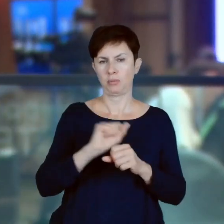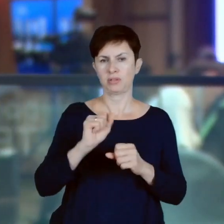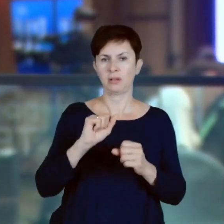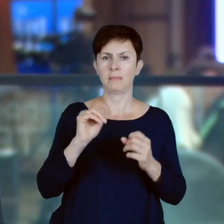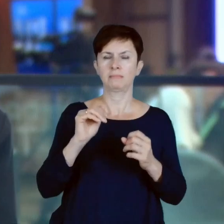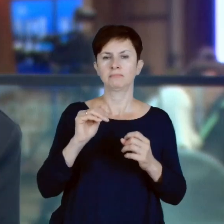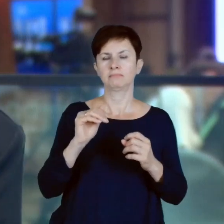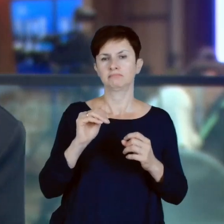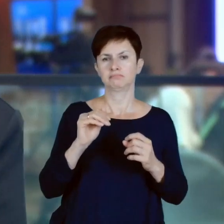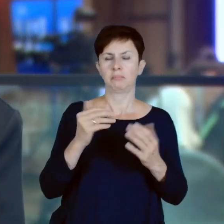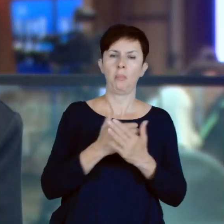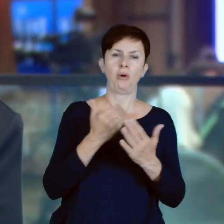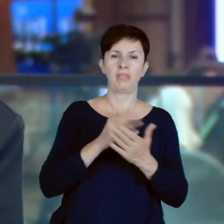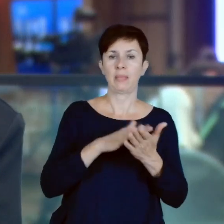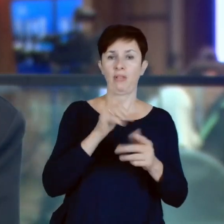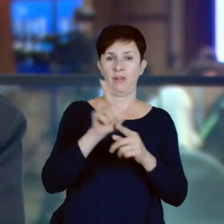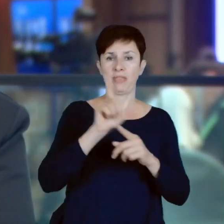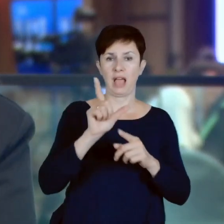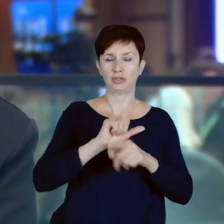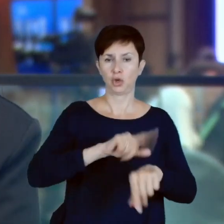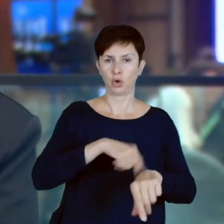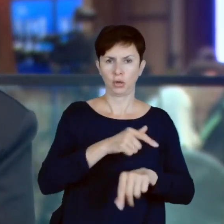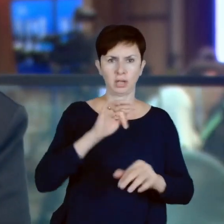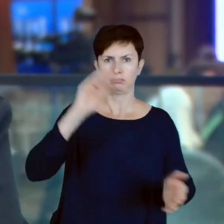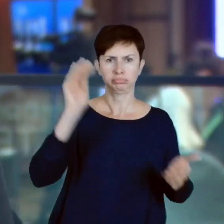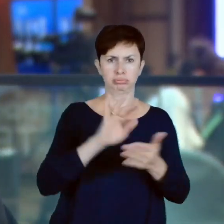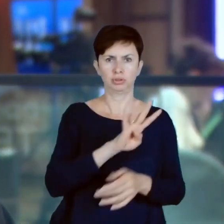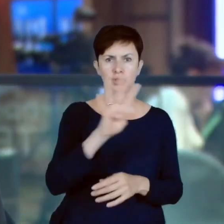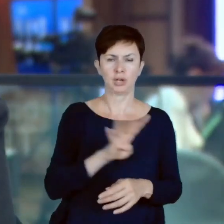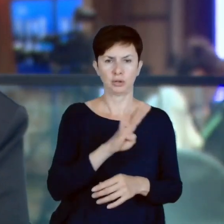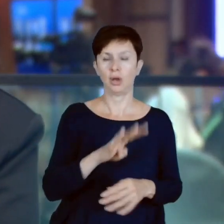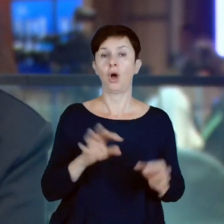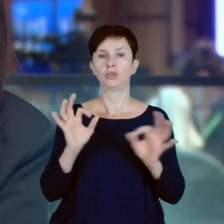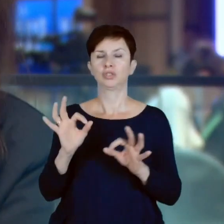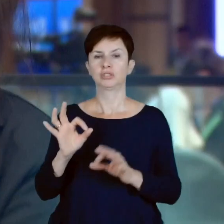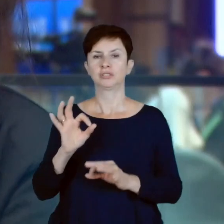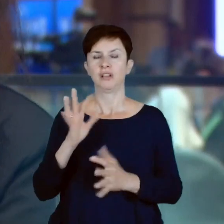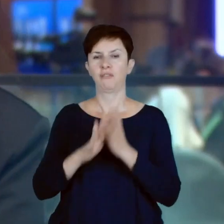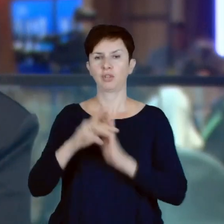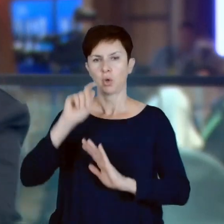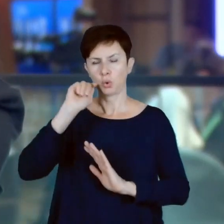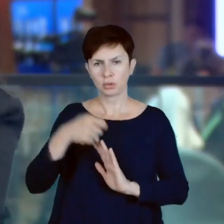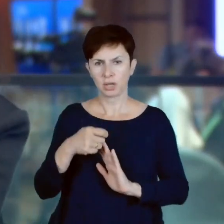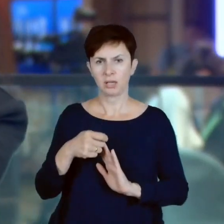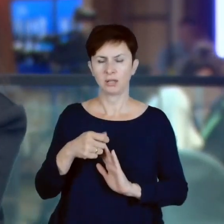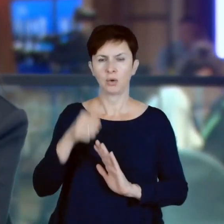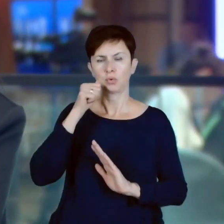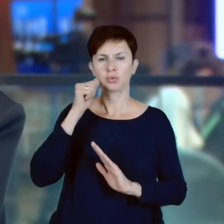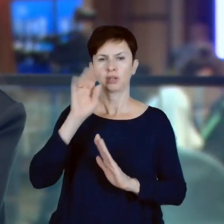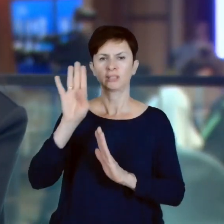tym momencie to jest, wiecie, to są 4 godziny, nie? O, dzisiaj wojna w Ukrainie, jutro jest po prostu spadek GDP w Stanach i to jest po